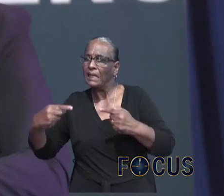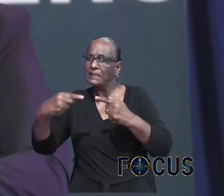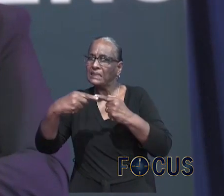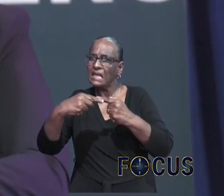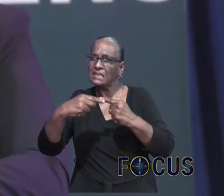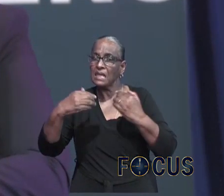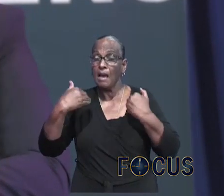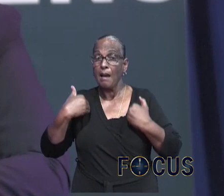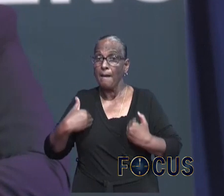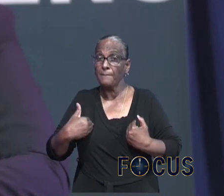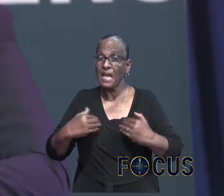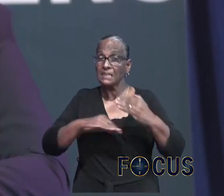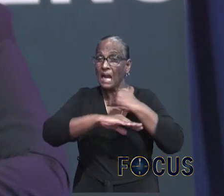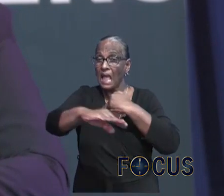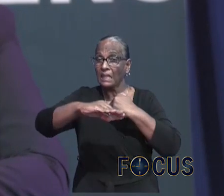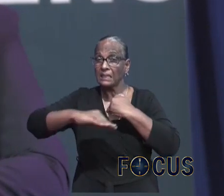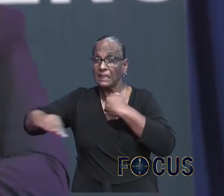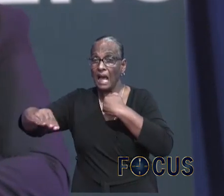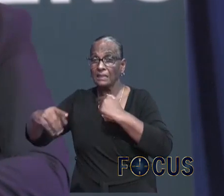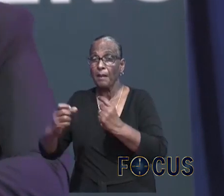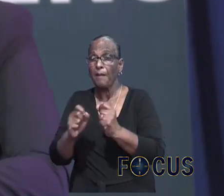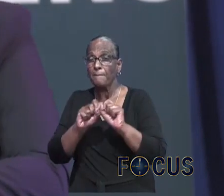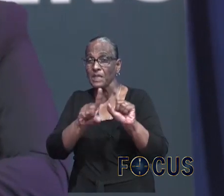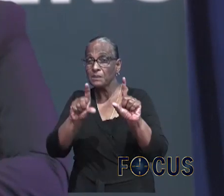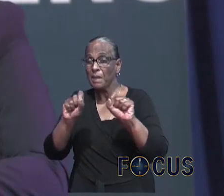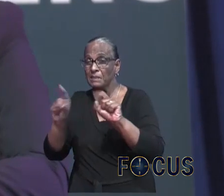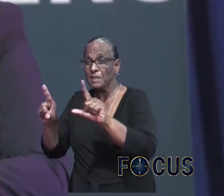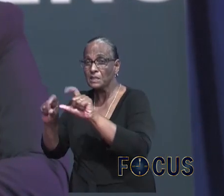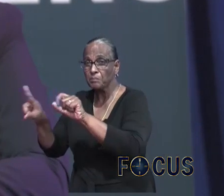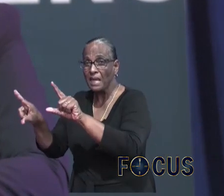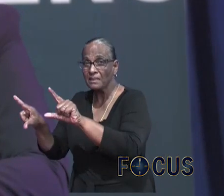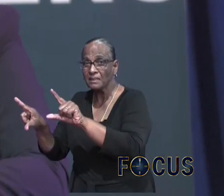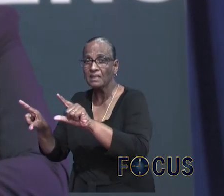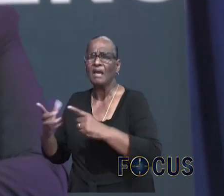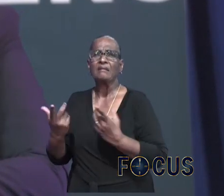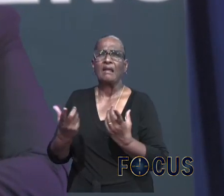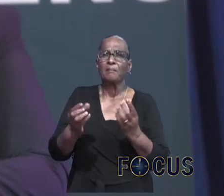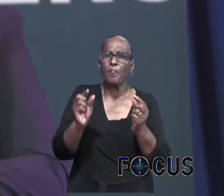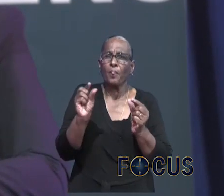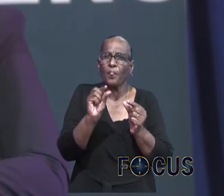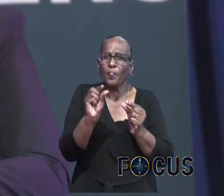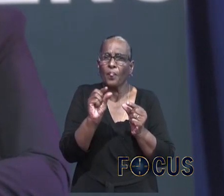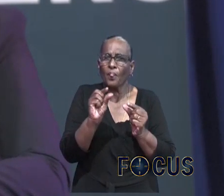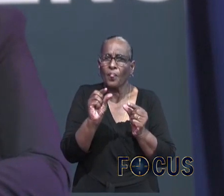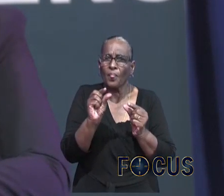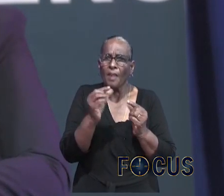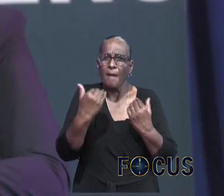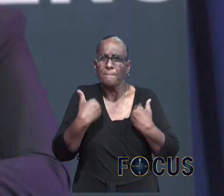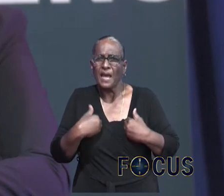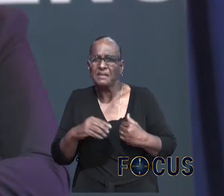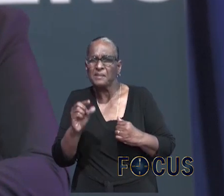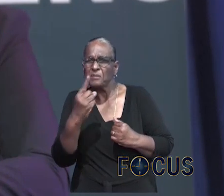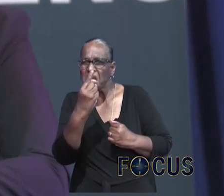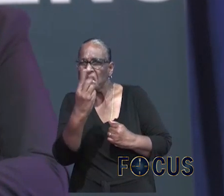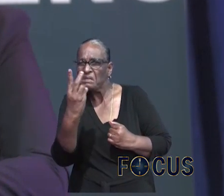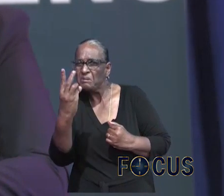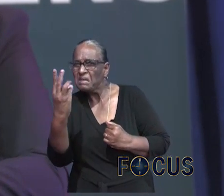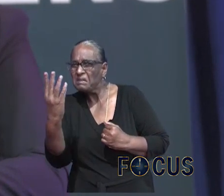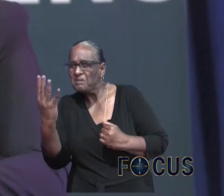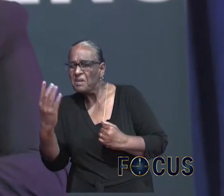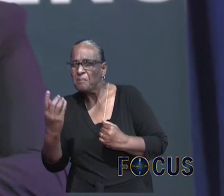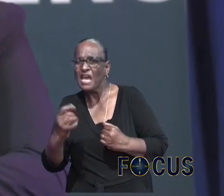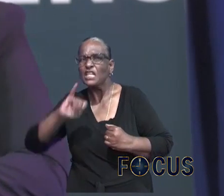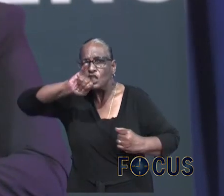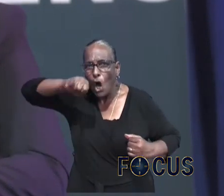veel besmettingen plaatsvonden. En heeft men kleine aantallen van kunnen vinden van heractivering. In Suriname hebben